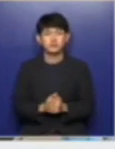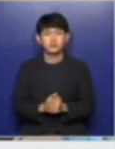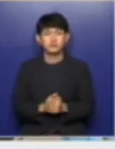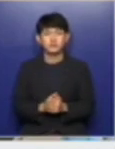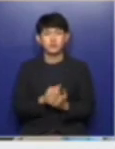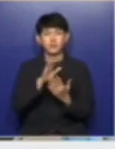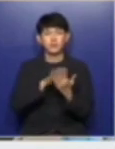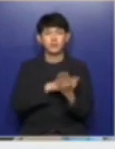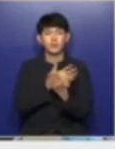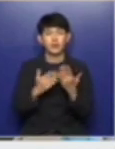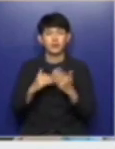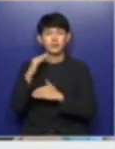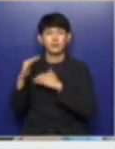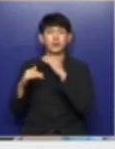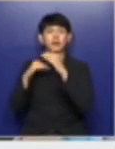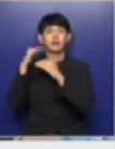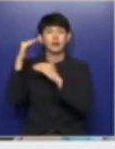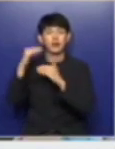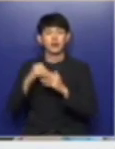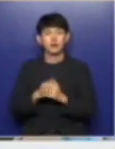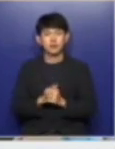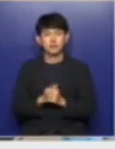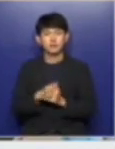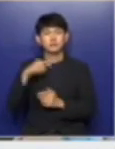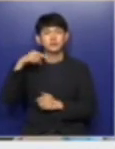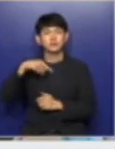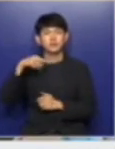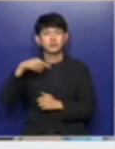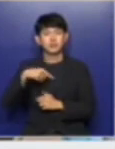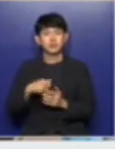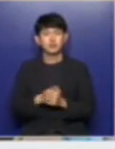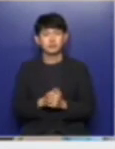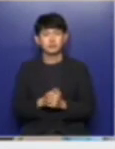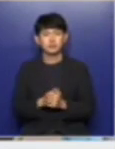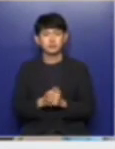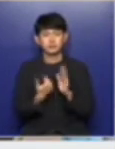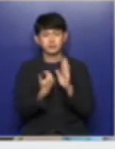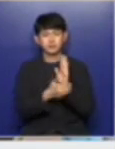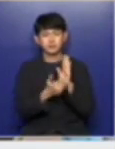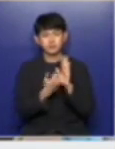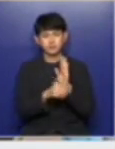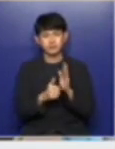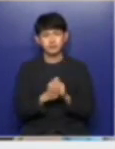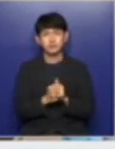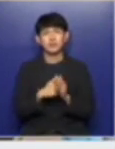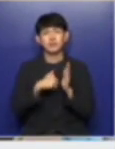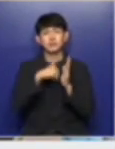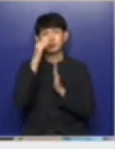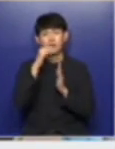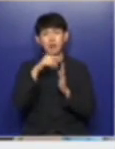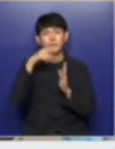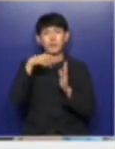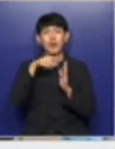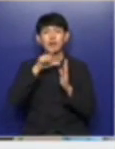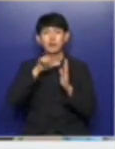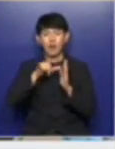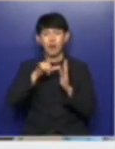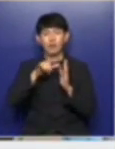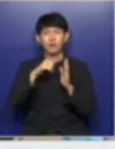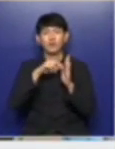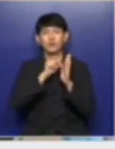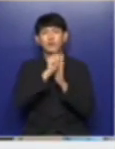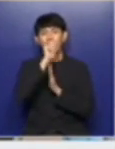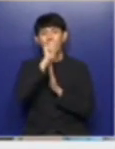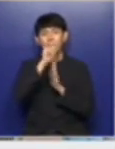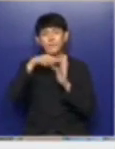แผนพัฒนาเขตพัฒนาพิเศษล้านนาตะวันออกครับพะเยาน่านแพร่เชียงร